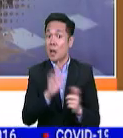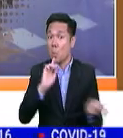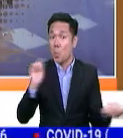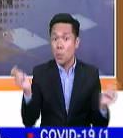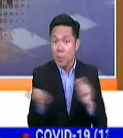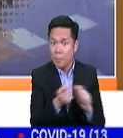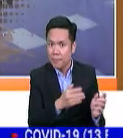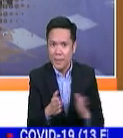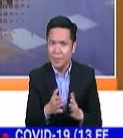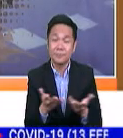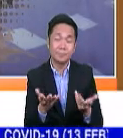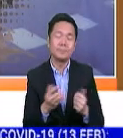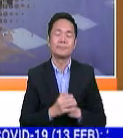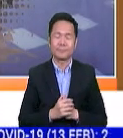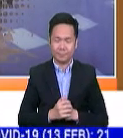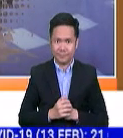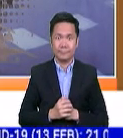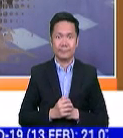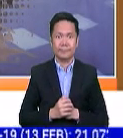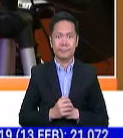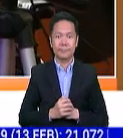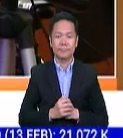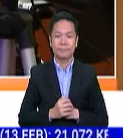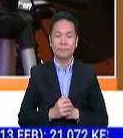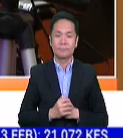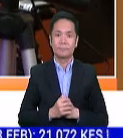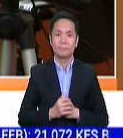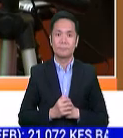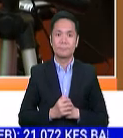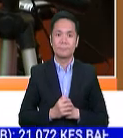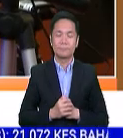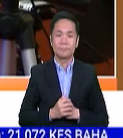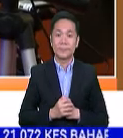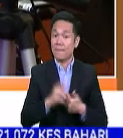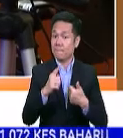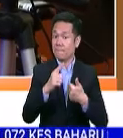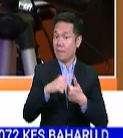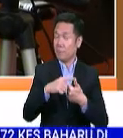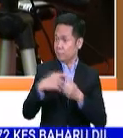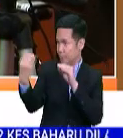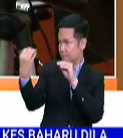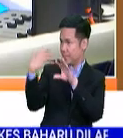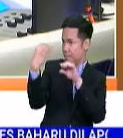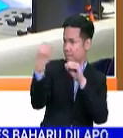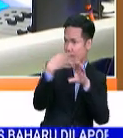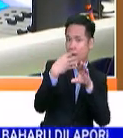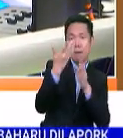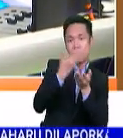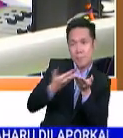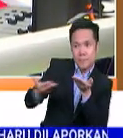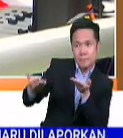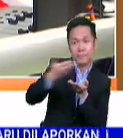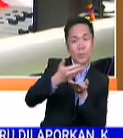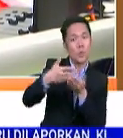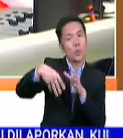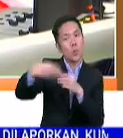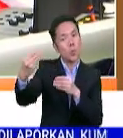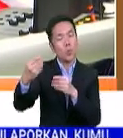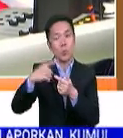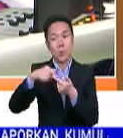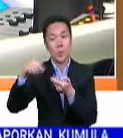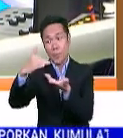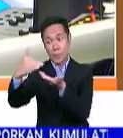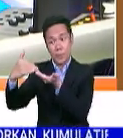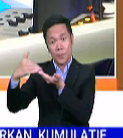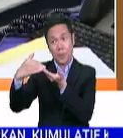rumah sakit ini pun kita perlu apa nih mendapat input input daripada abstrak luas stick